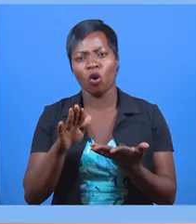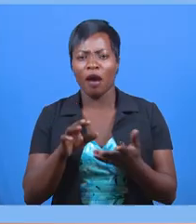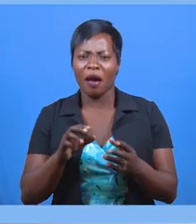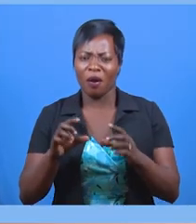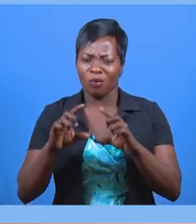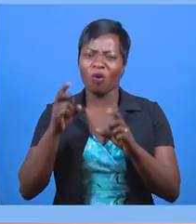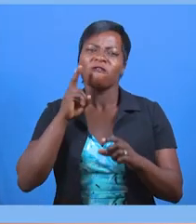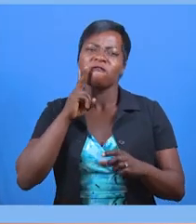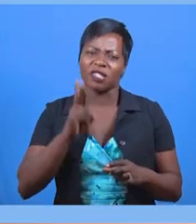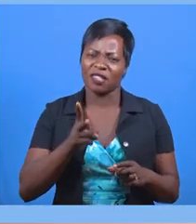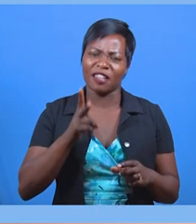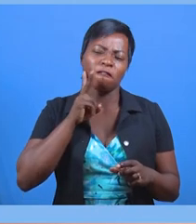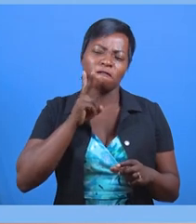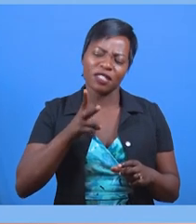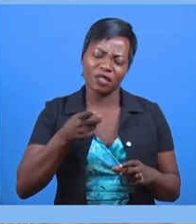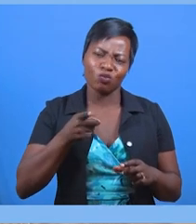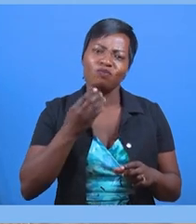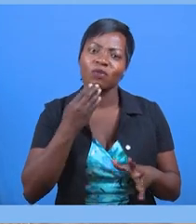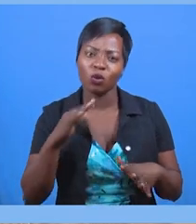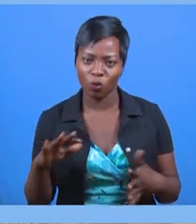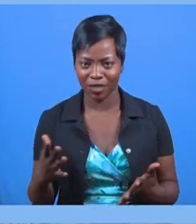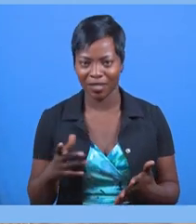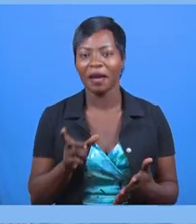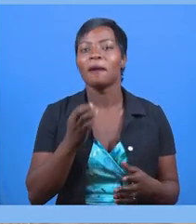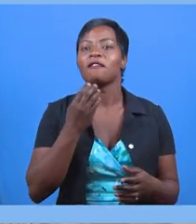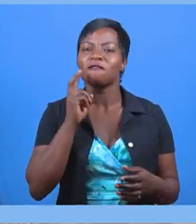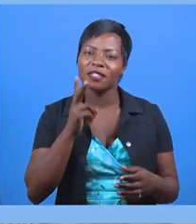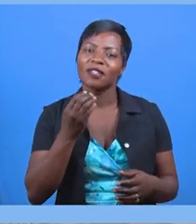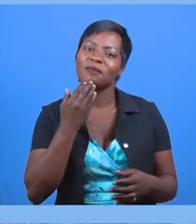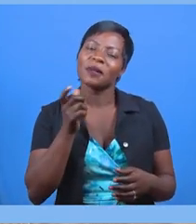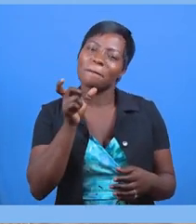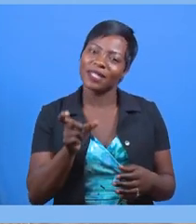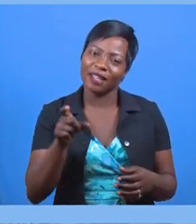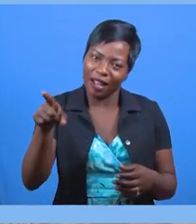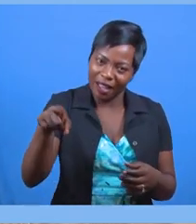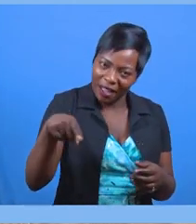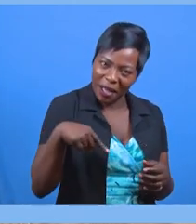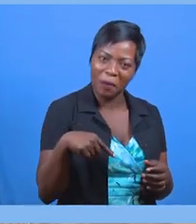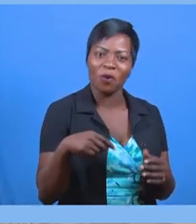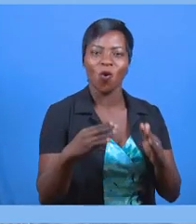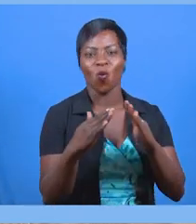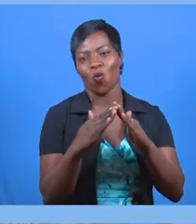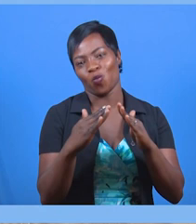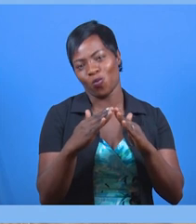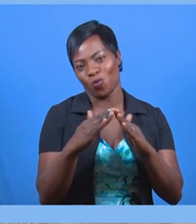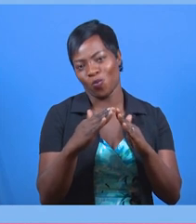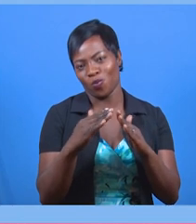Muyenzi. Muyenzi munhu anouya pamusha